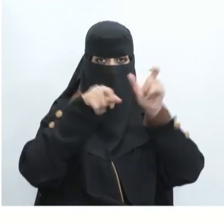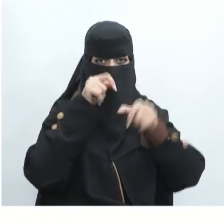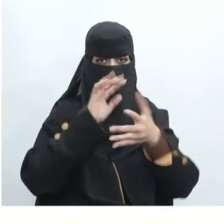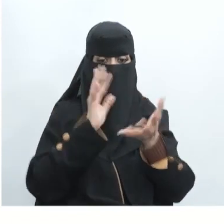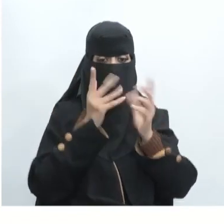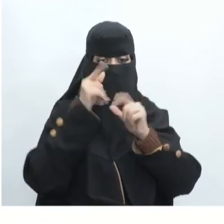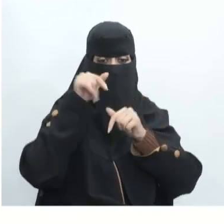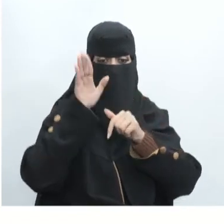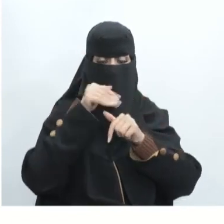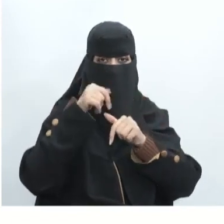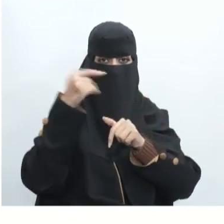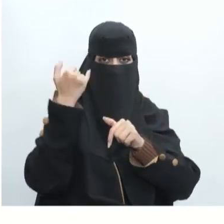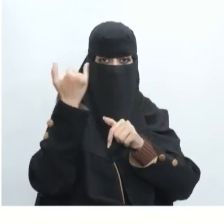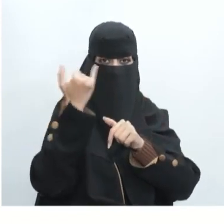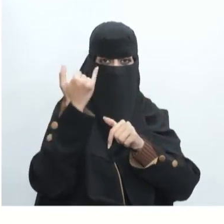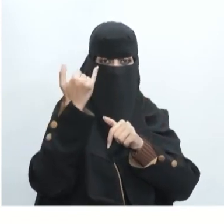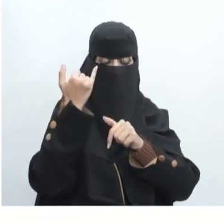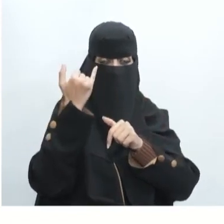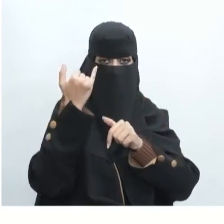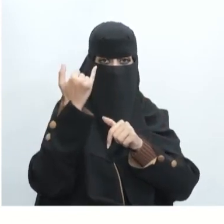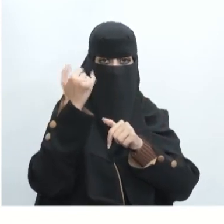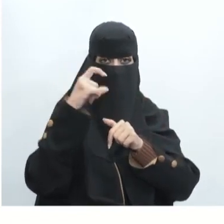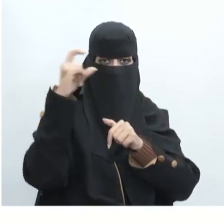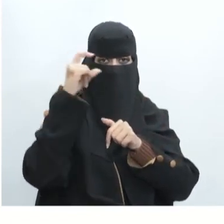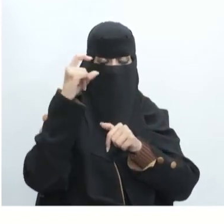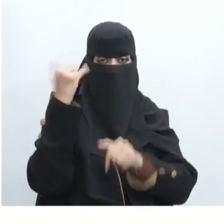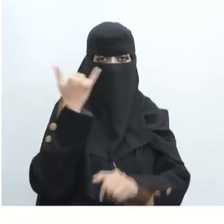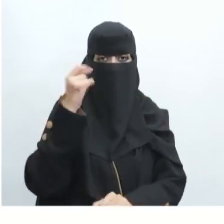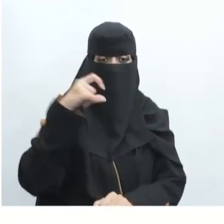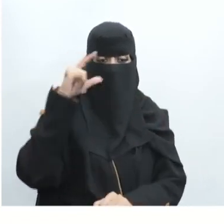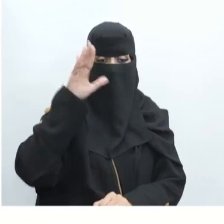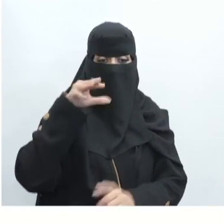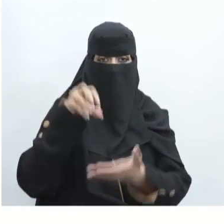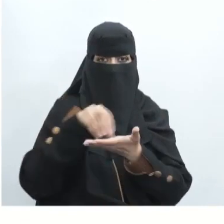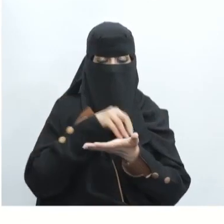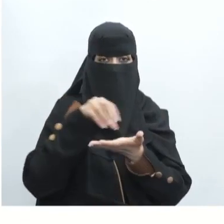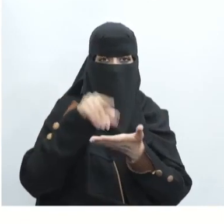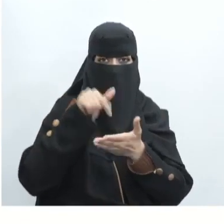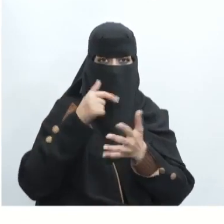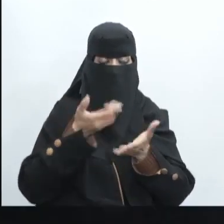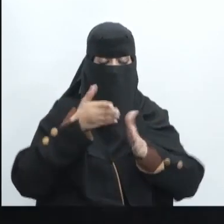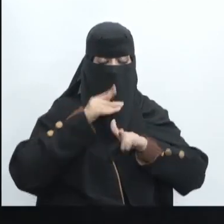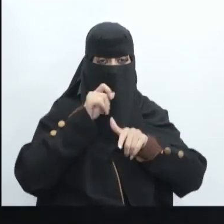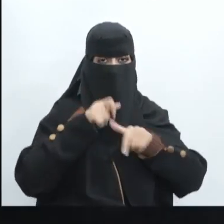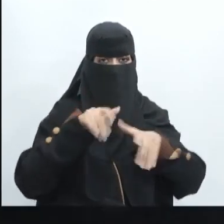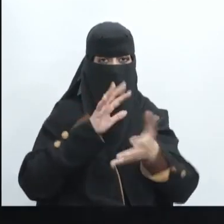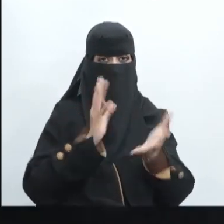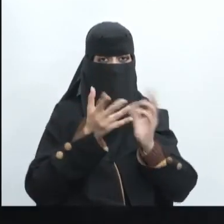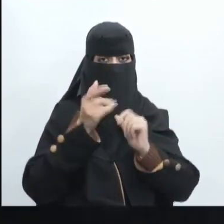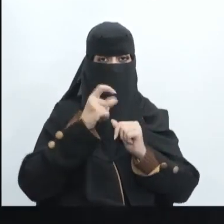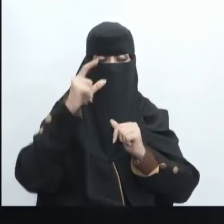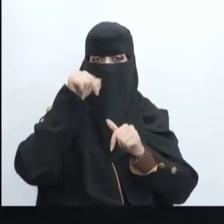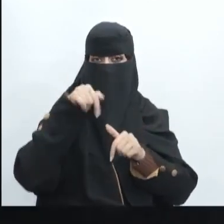العالم العربي والاسلامي في قارتين ابناء الطلاب هناك قارتين او قارتان